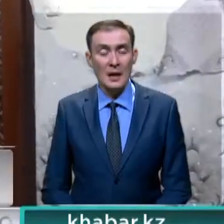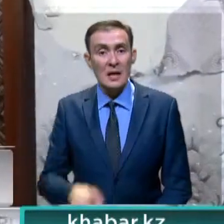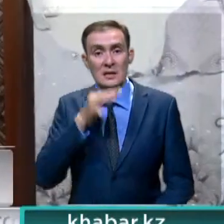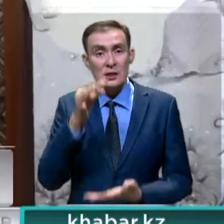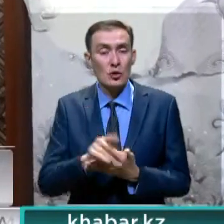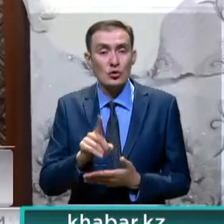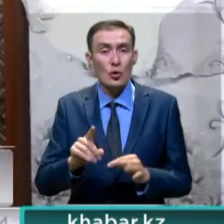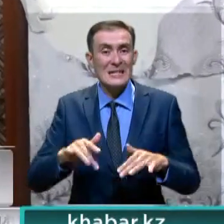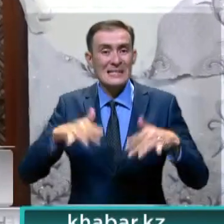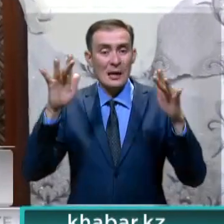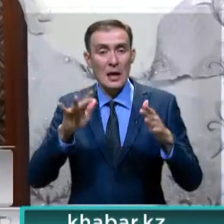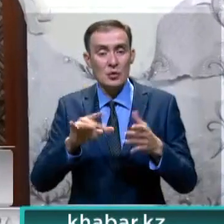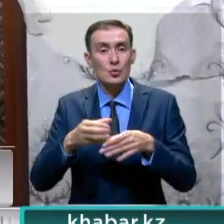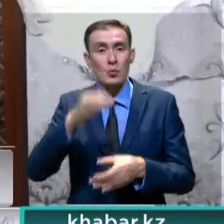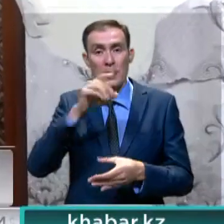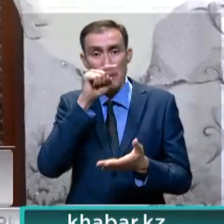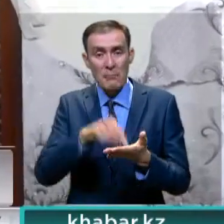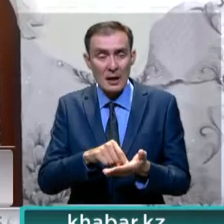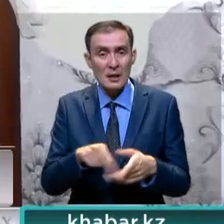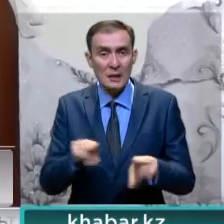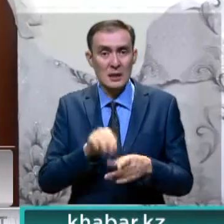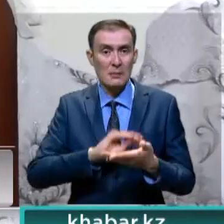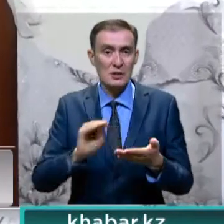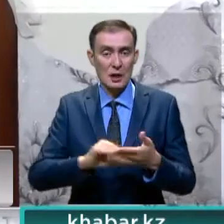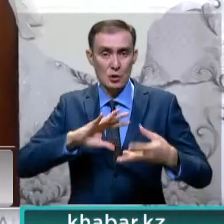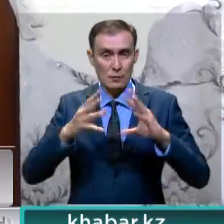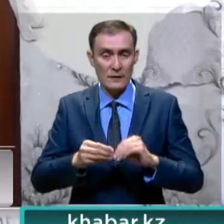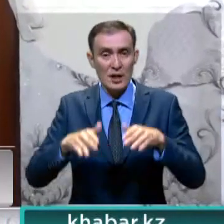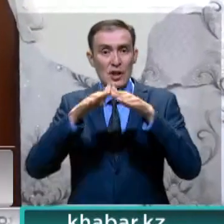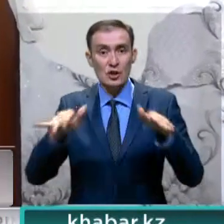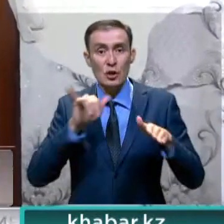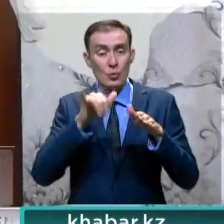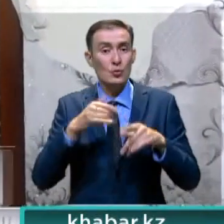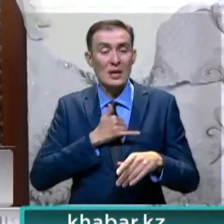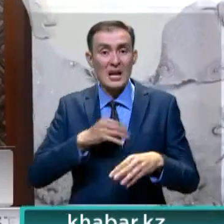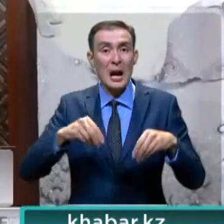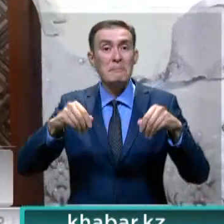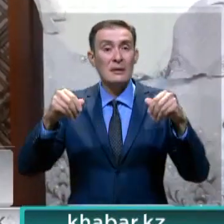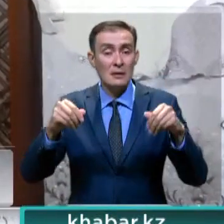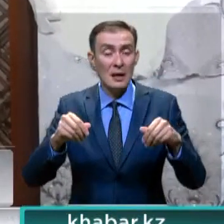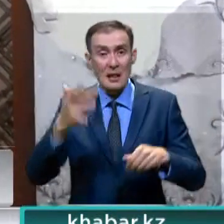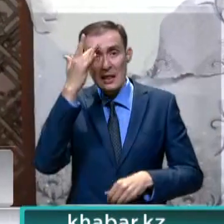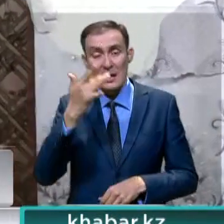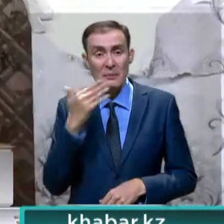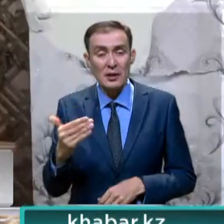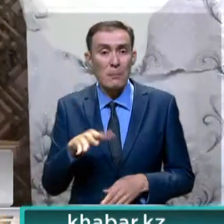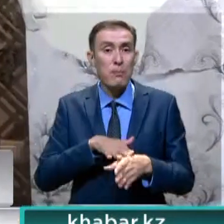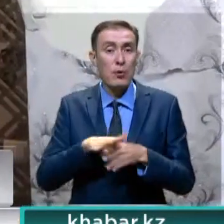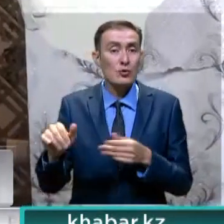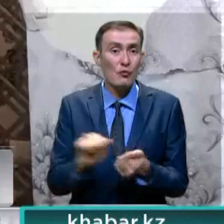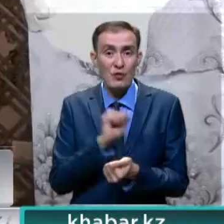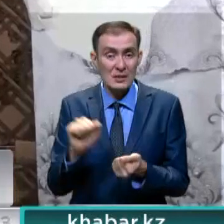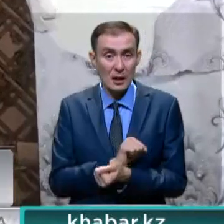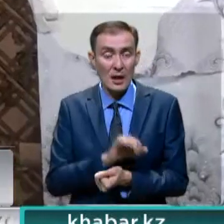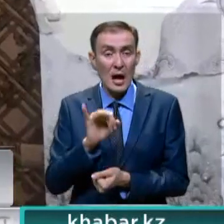Сказали, что искра с трубы попала, написали так пожарные. На чердаке у нас опилки. За лето они полностью